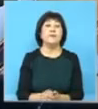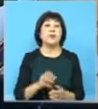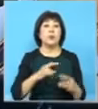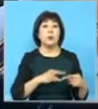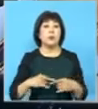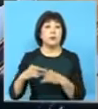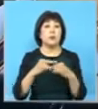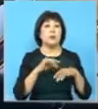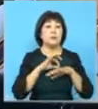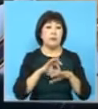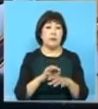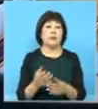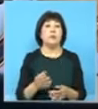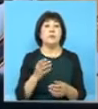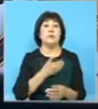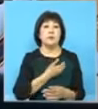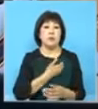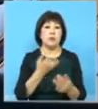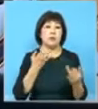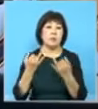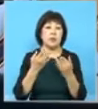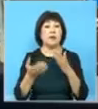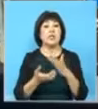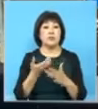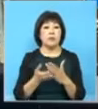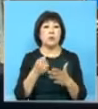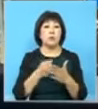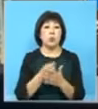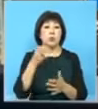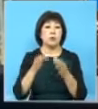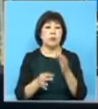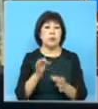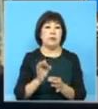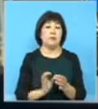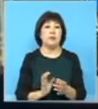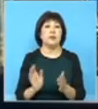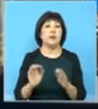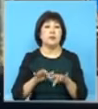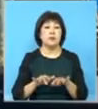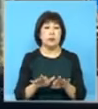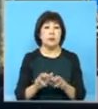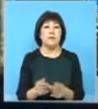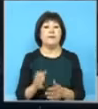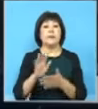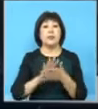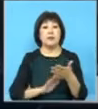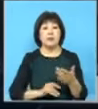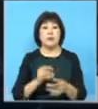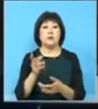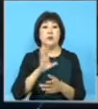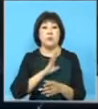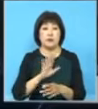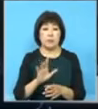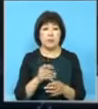стол проведен по инициативе областного суда для обсуждения недостатков досудебного производства в целях недопущения их в дальнейшем, а также для